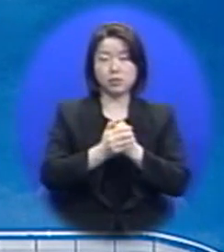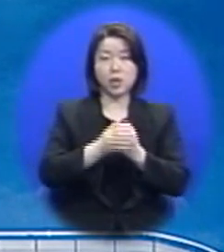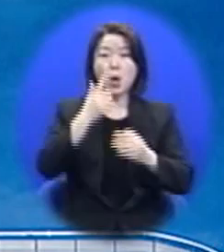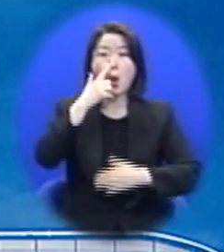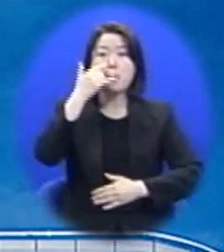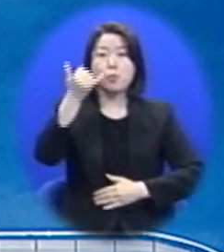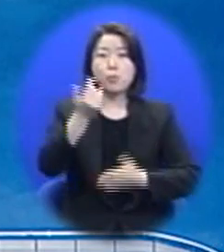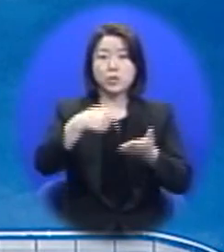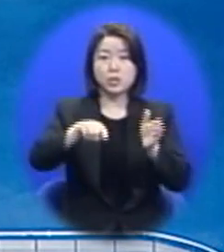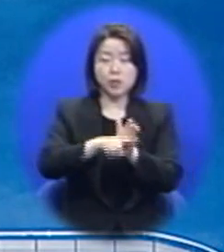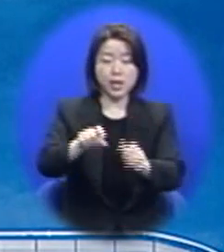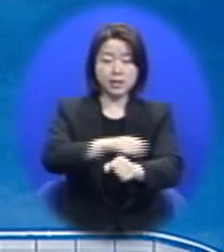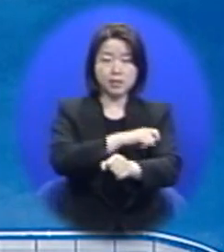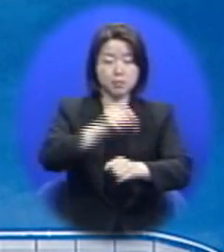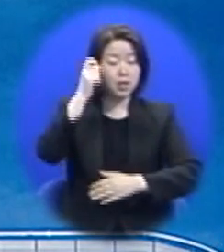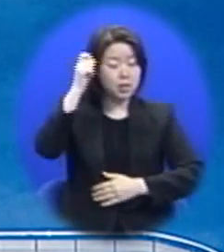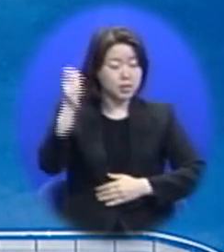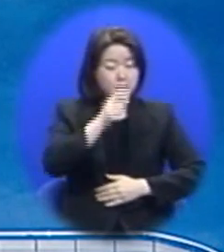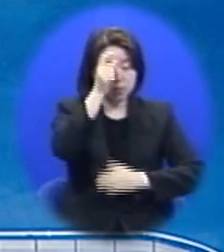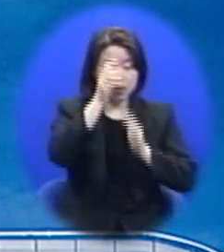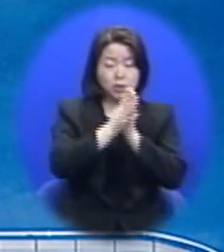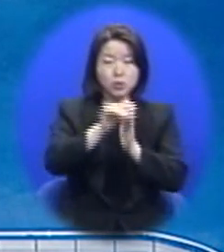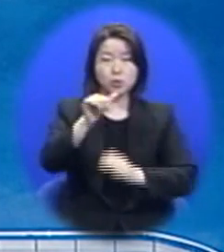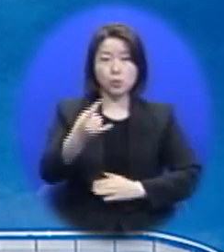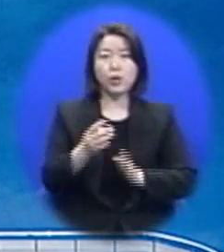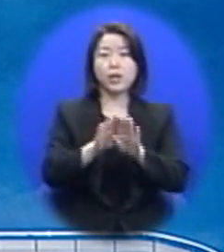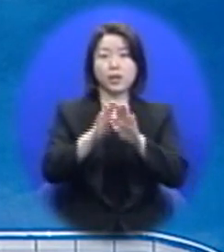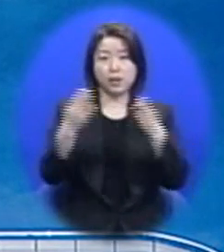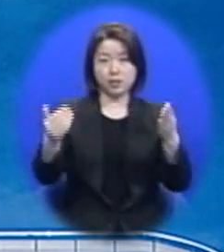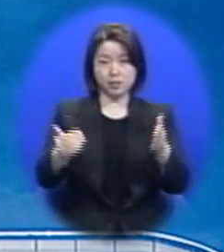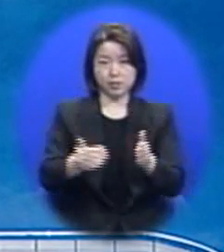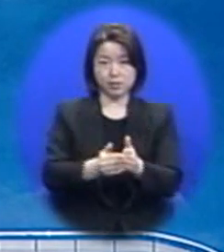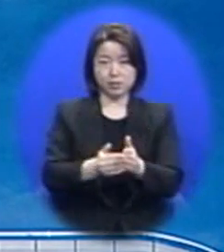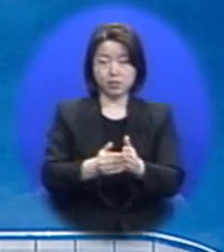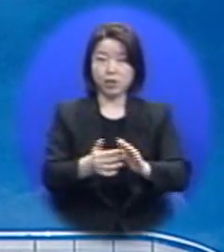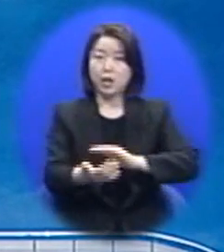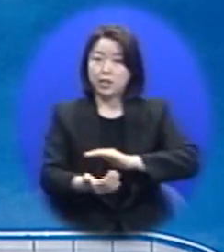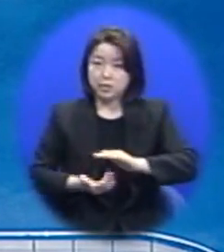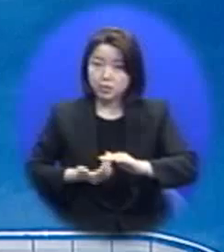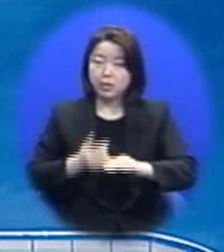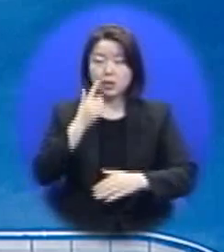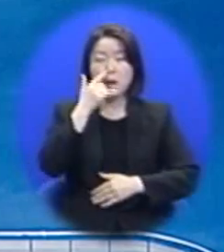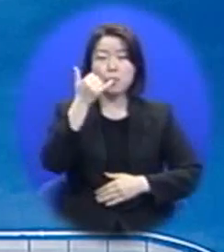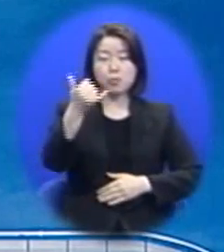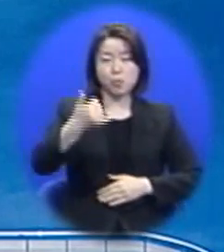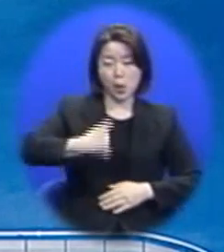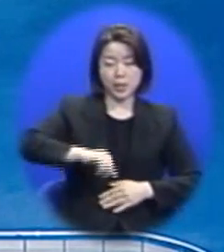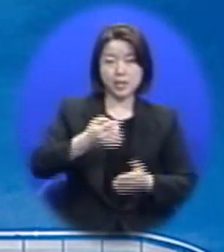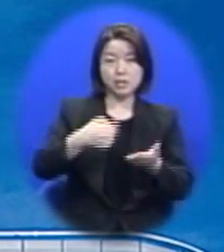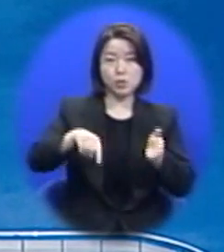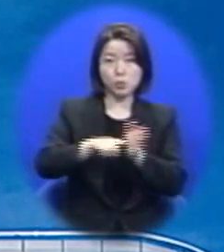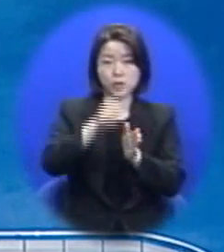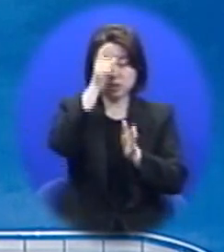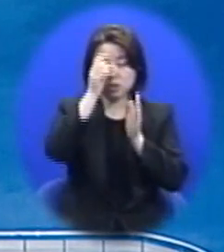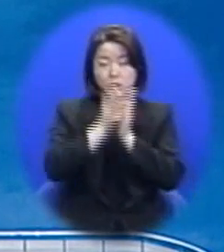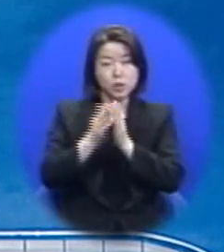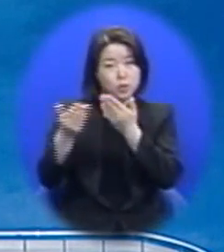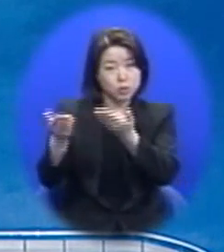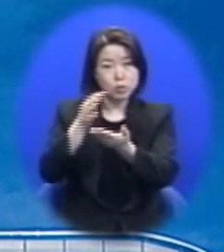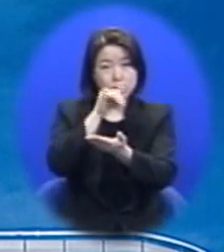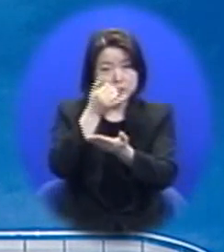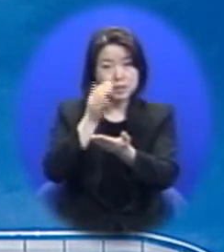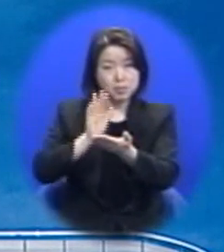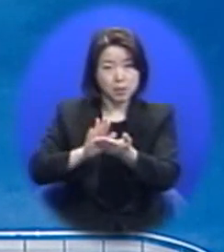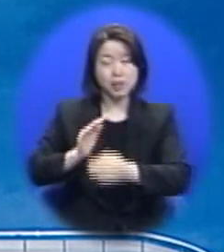위한 특별 새벽 기도회가 열렸습니다. 전에는 부모가 자녀들을 위해서 기도를 했었는데